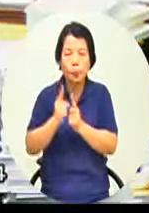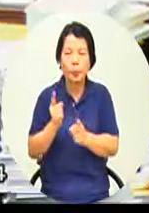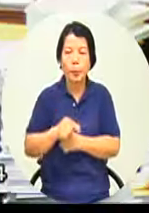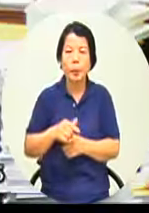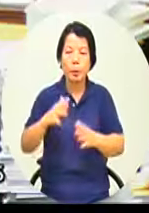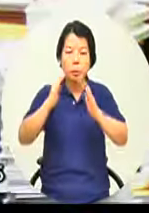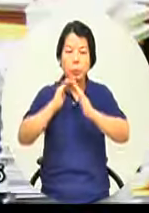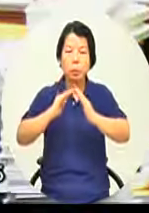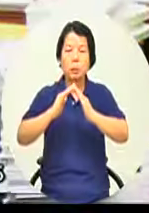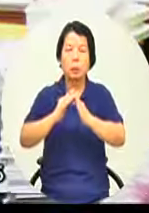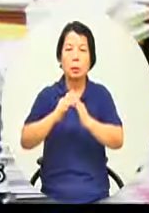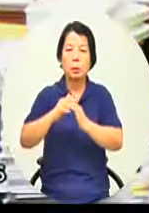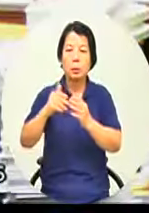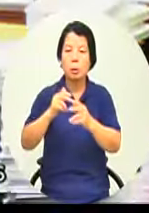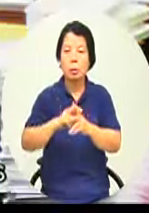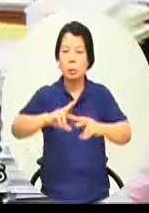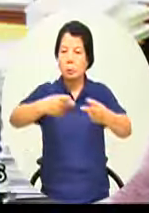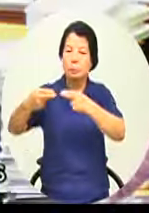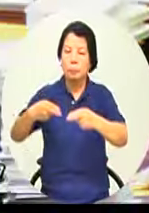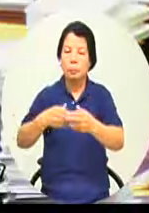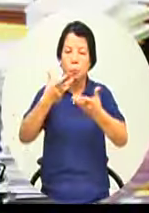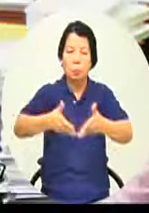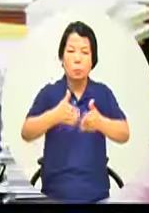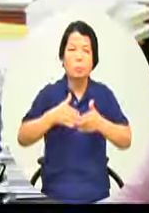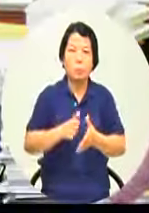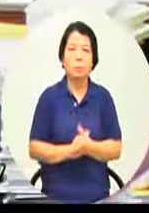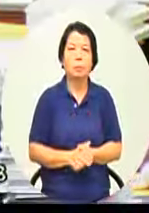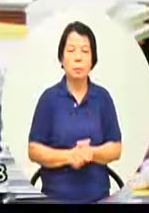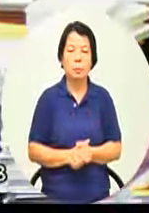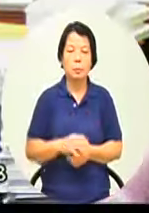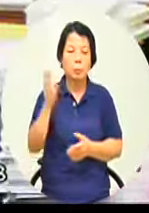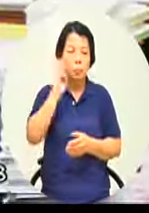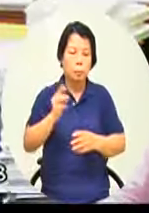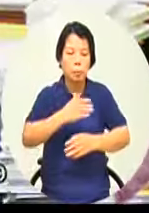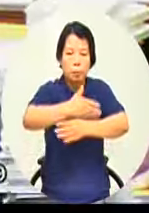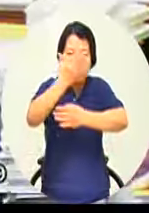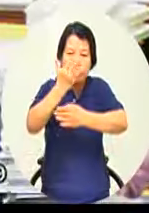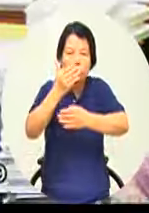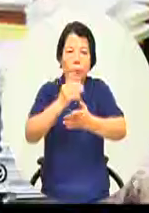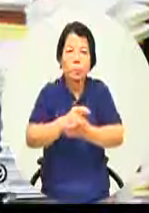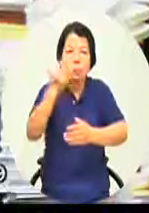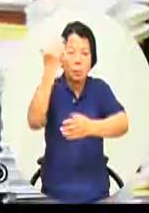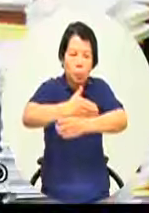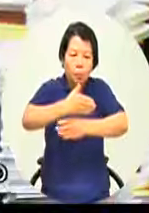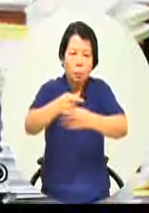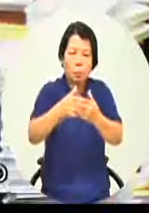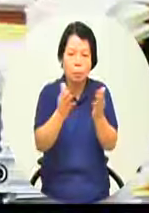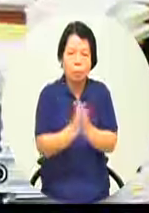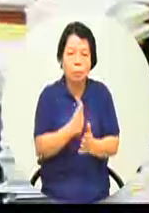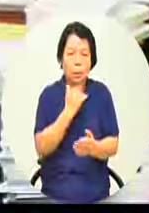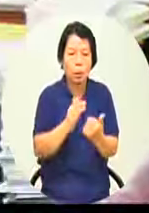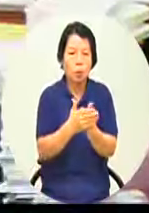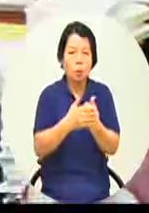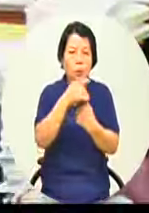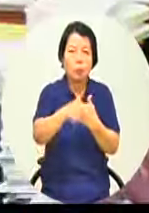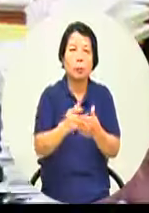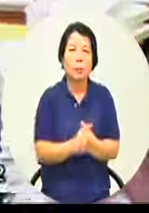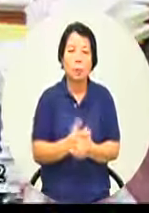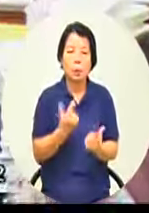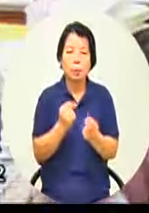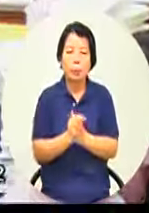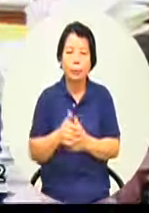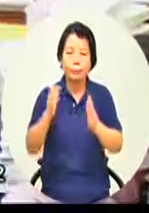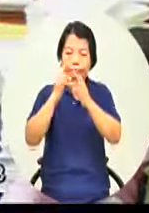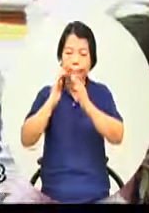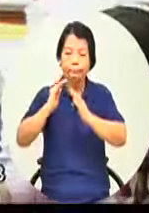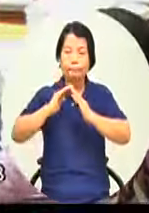好，这个我提醒一下局长。好，水闸门装了，好，维护他身家的财产比所谓的城市美学还